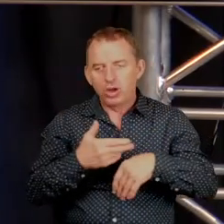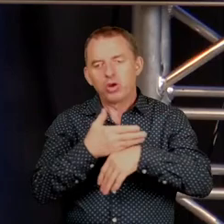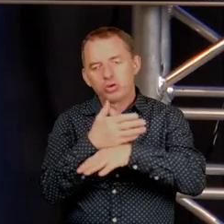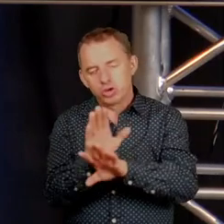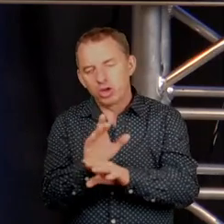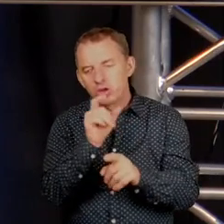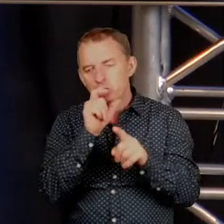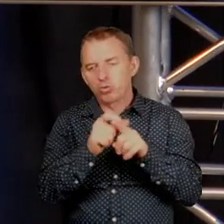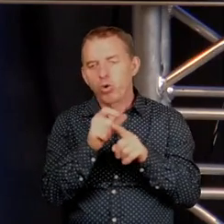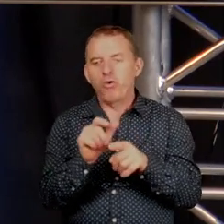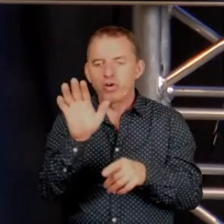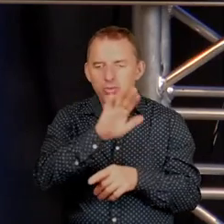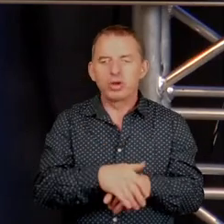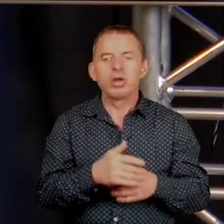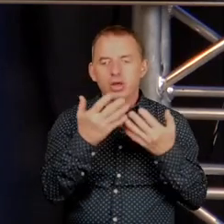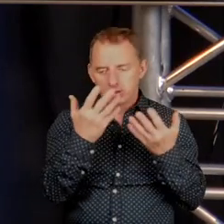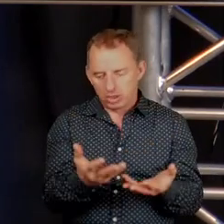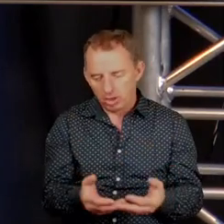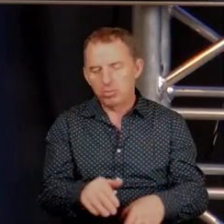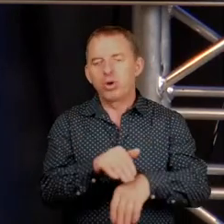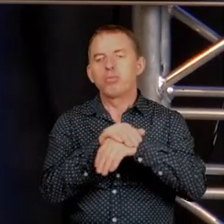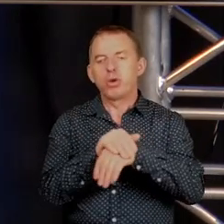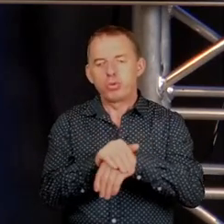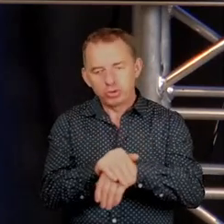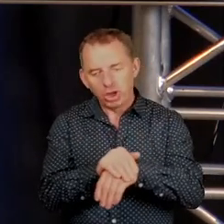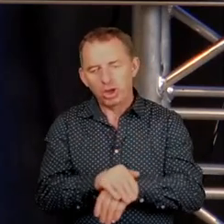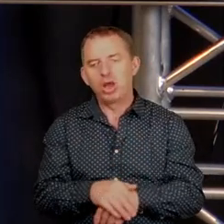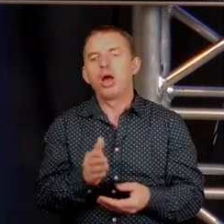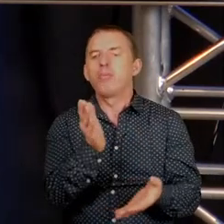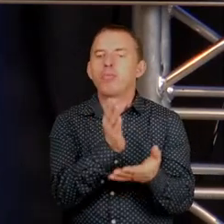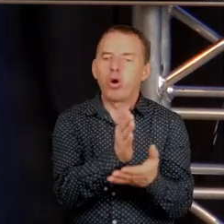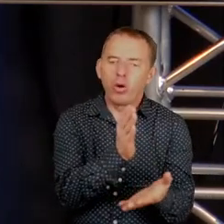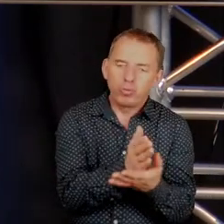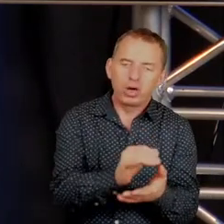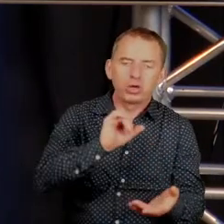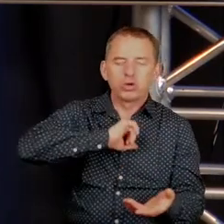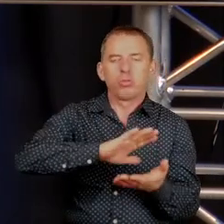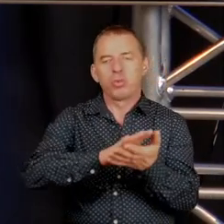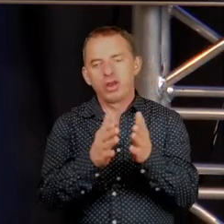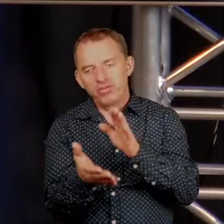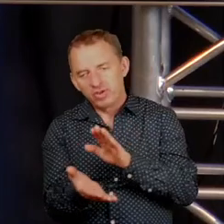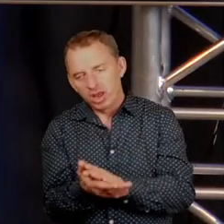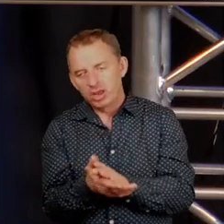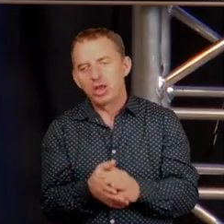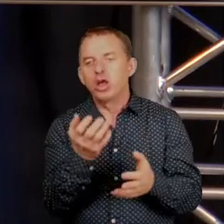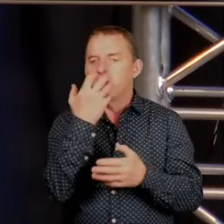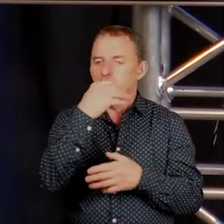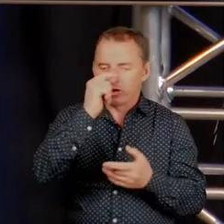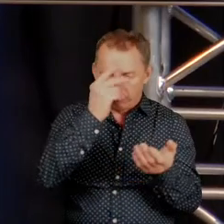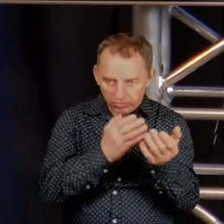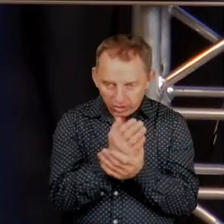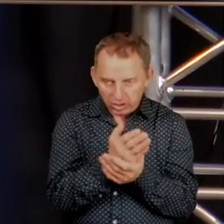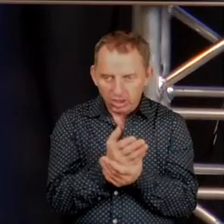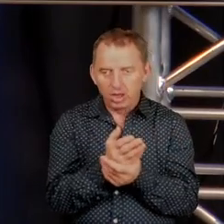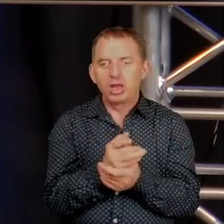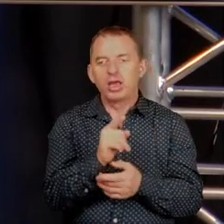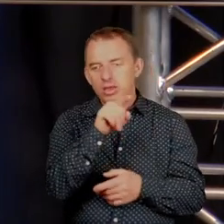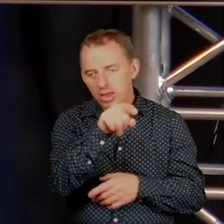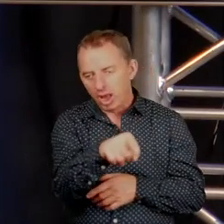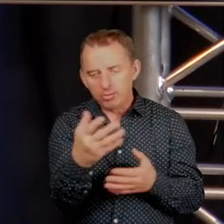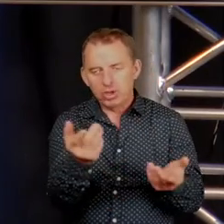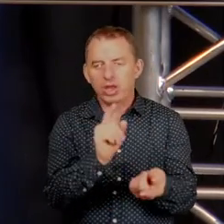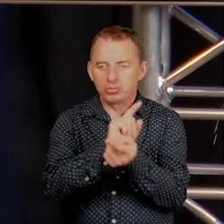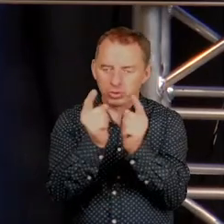Słowem Bożym. Chcemy być przyjaciółmi, chcemy pomagać sobie nawzajem i gorąco w to wierzę, że tam, gdzie